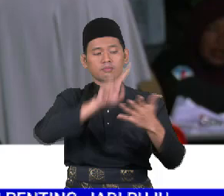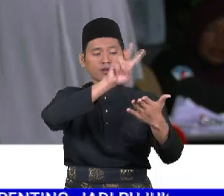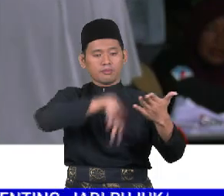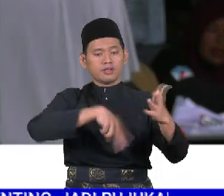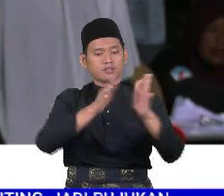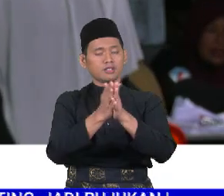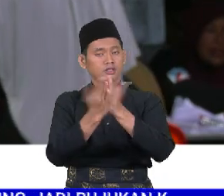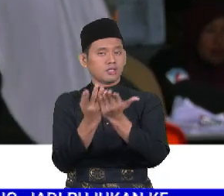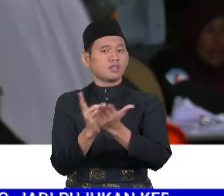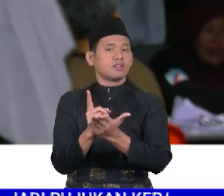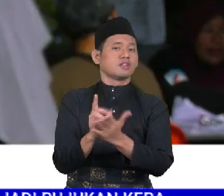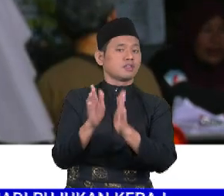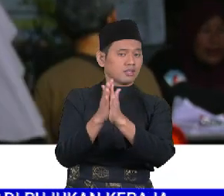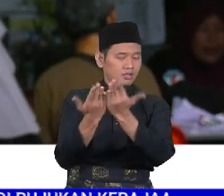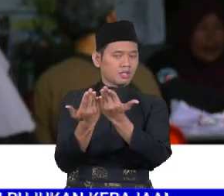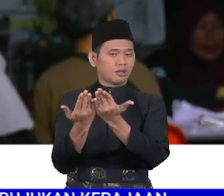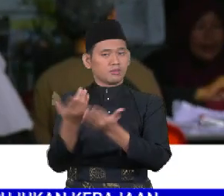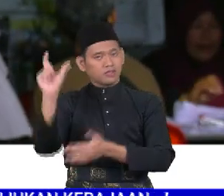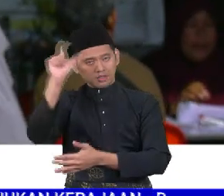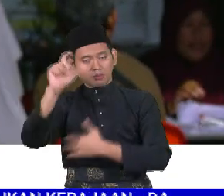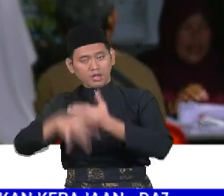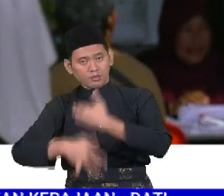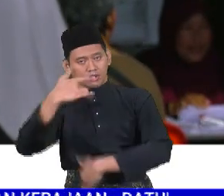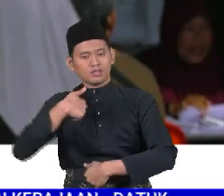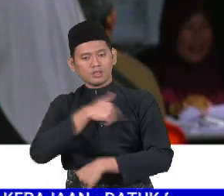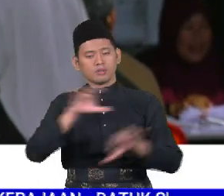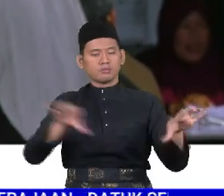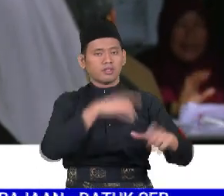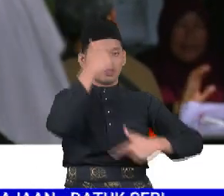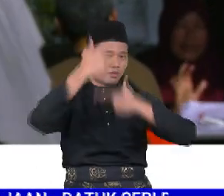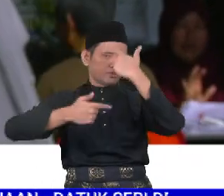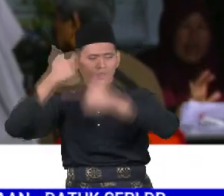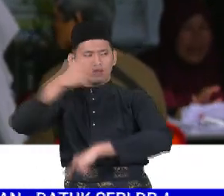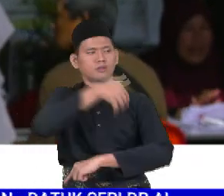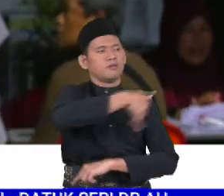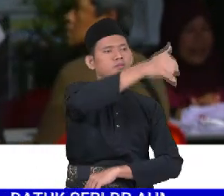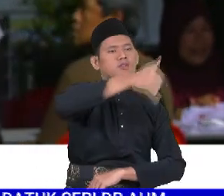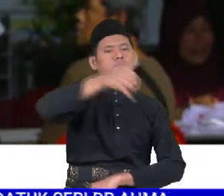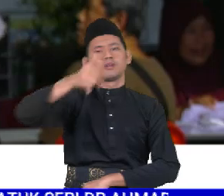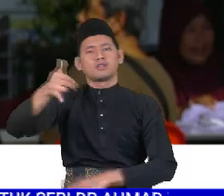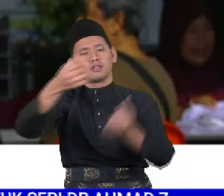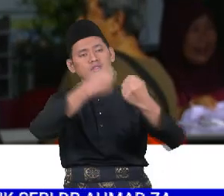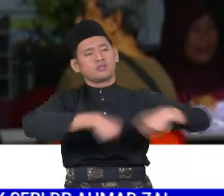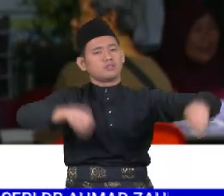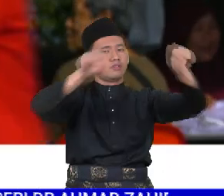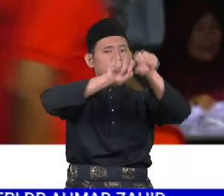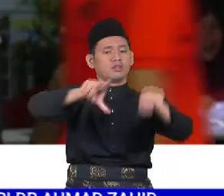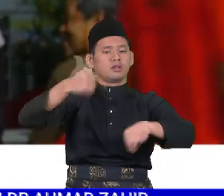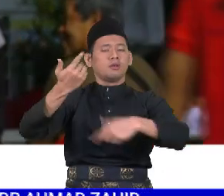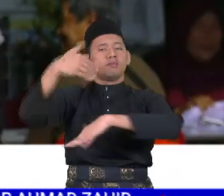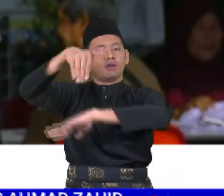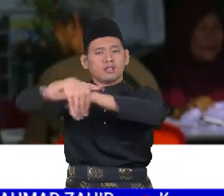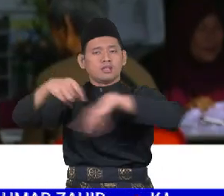awal dan telah di kita buat macam tour lah. Kita dah pergi ke surau-surau yang lain. Jadi malam ni ialah malam